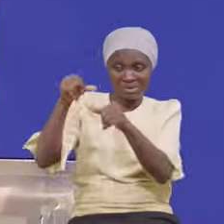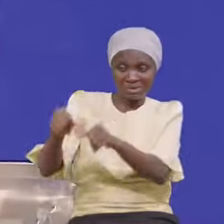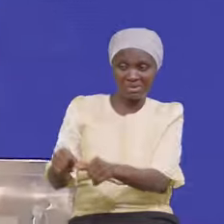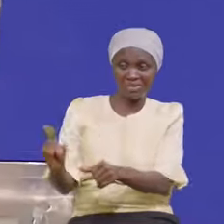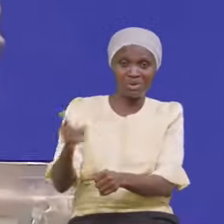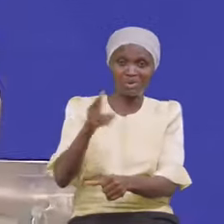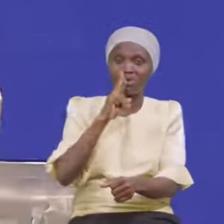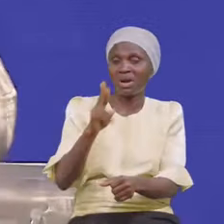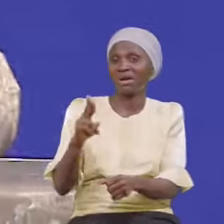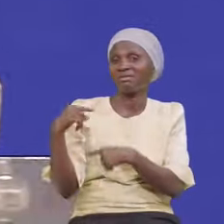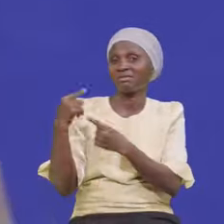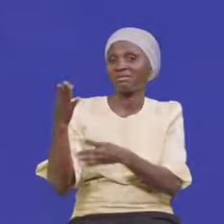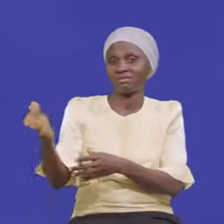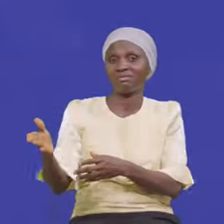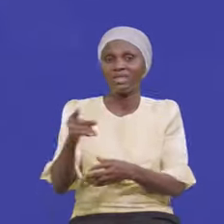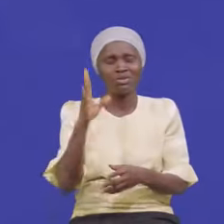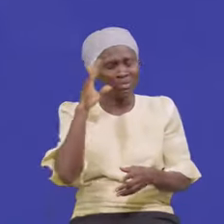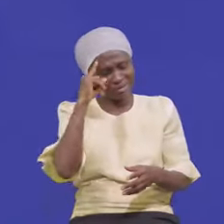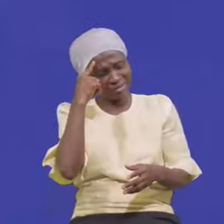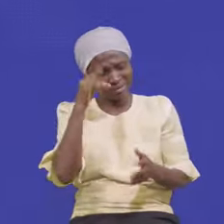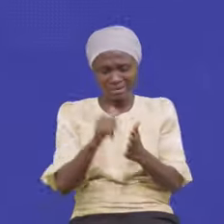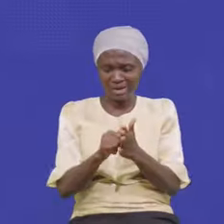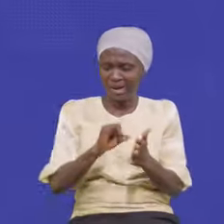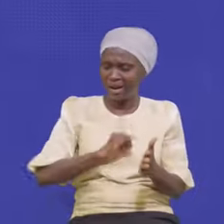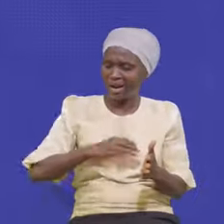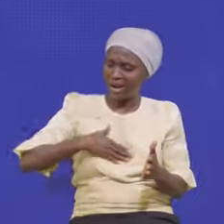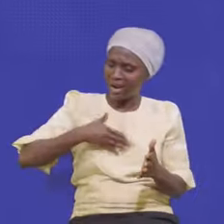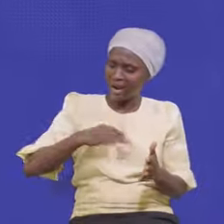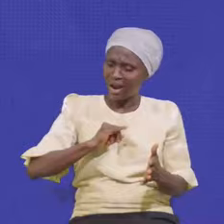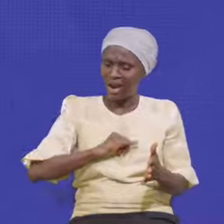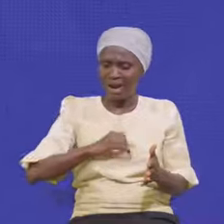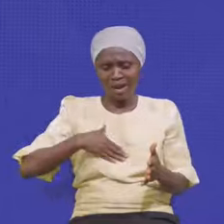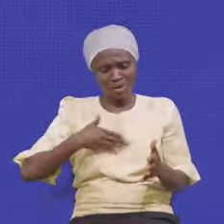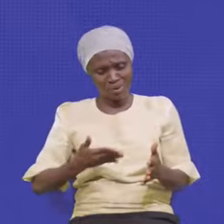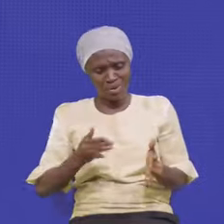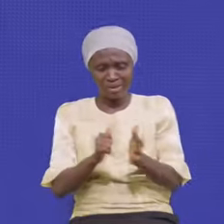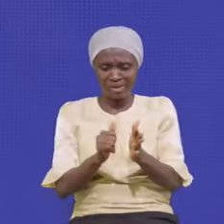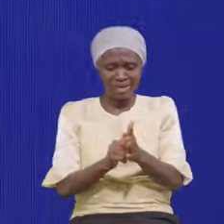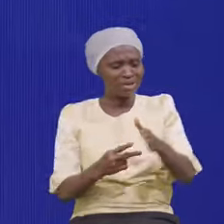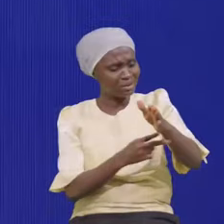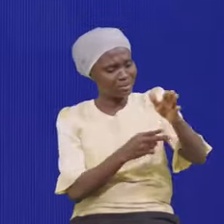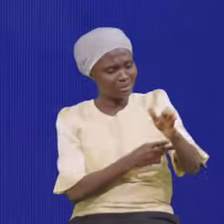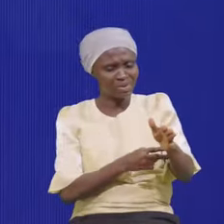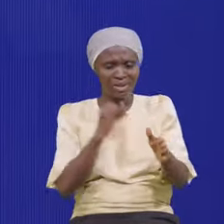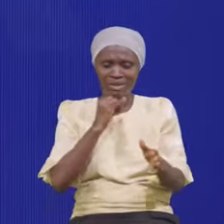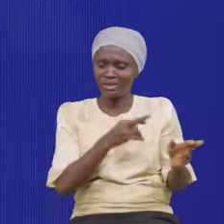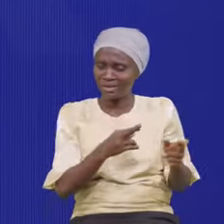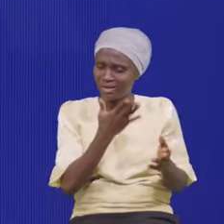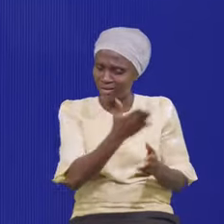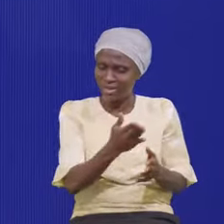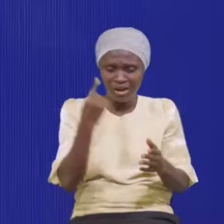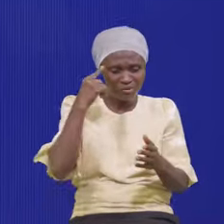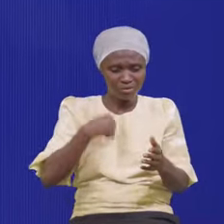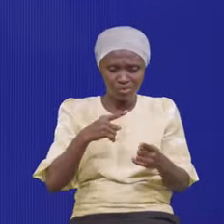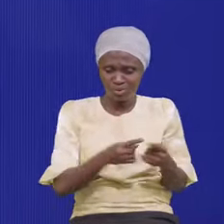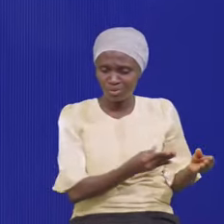అక్కడే ఉండిపోతారు. You'll be saying, I wish there were a bridge that can take me to the other side. నన్ను అద్దరికి తీసుకు తీసుకువెళ్ళే వారు ఉంటే